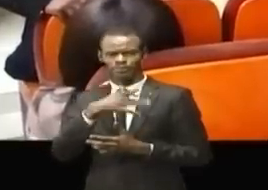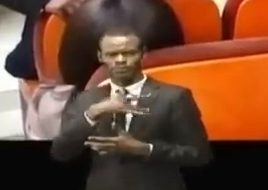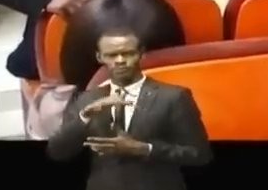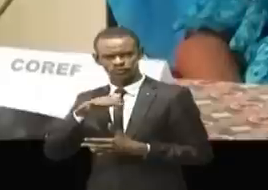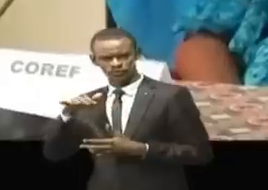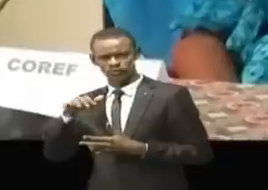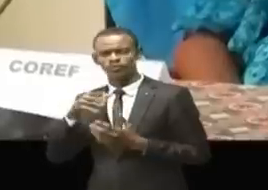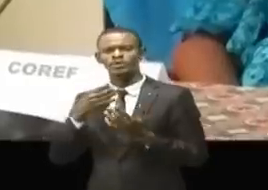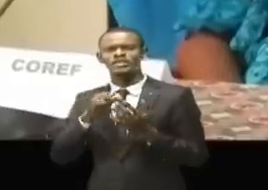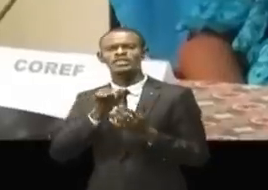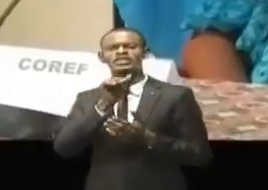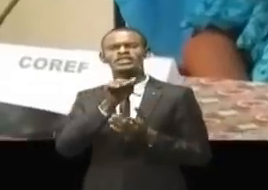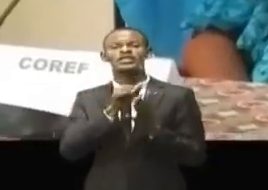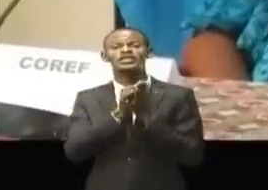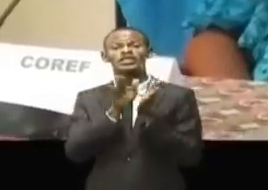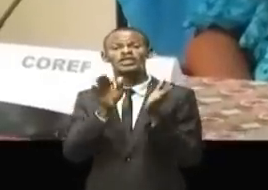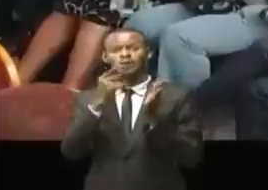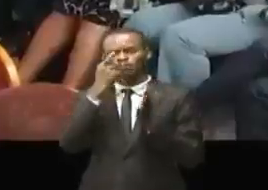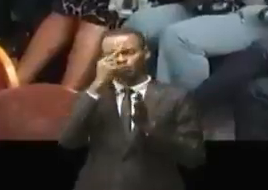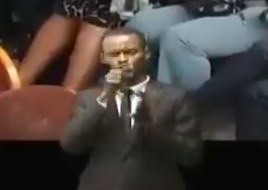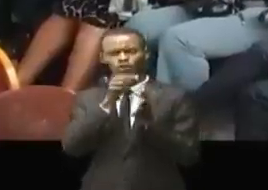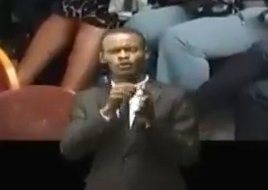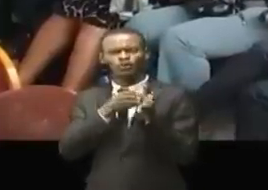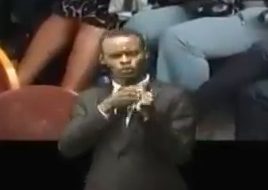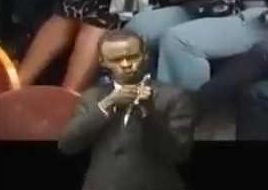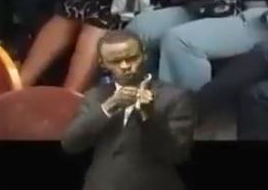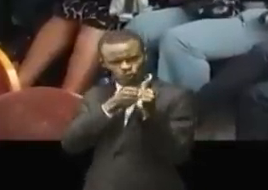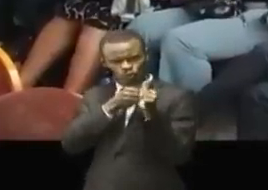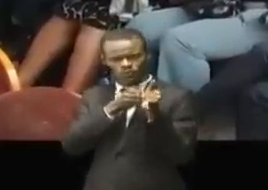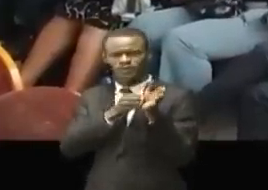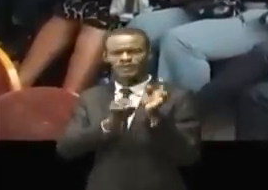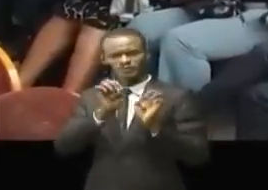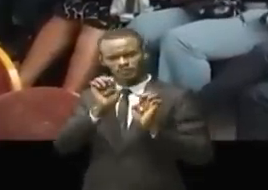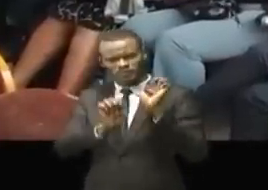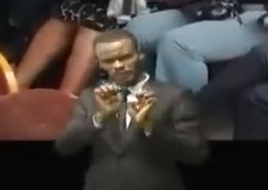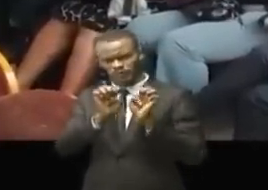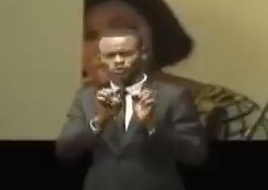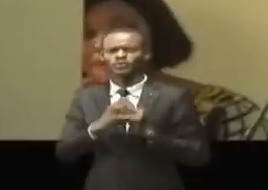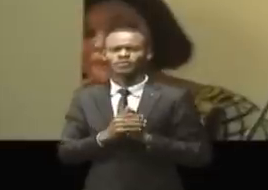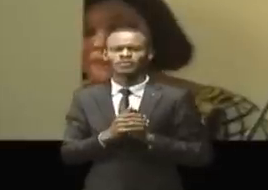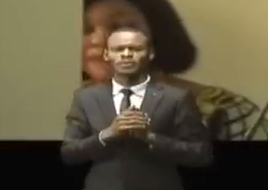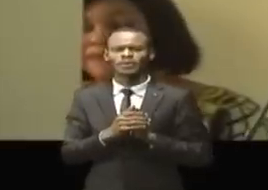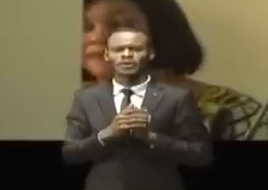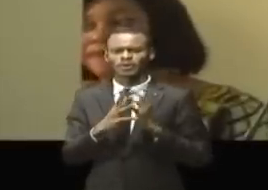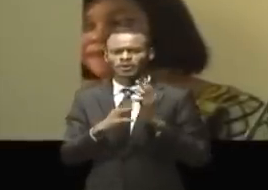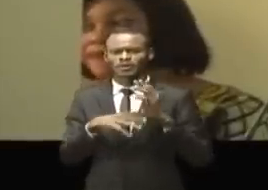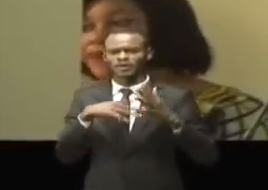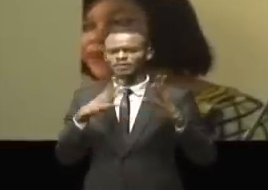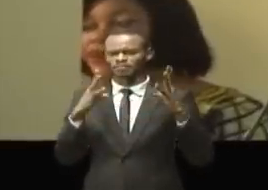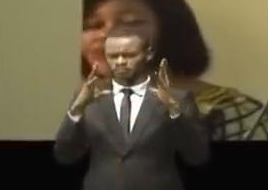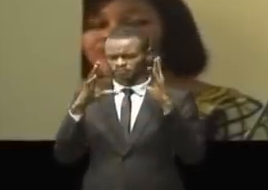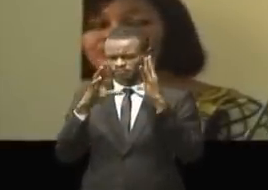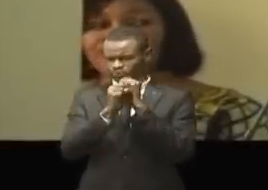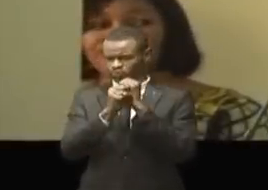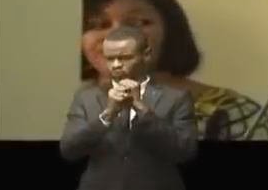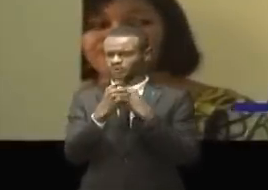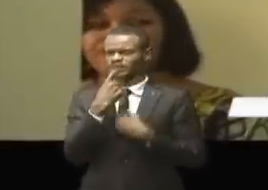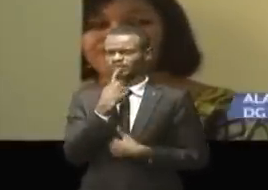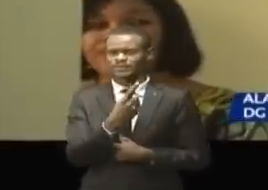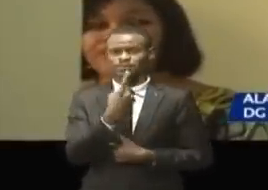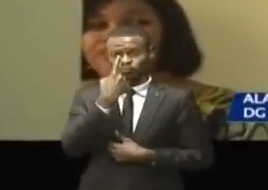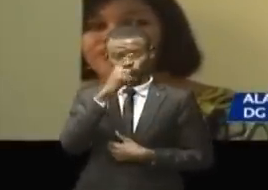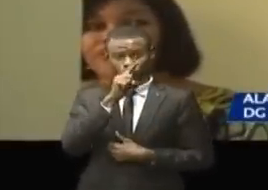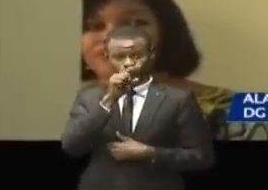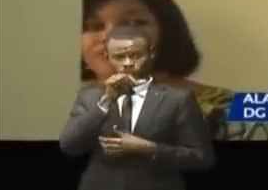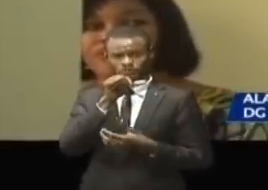suivi des performances, a donné le rapport synthèse. Pour cet exercice budgétaire, les travaux des